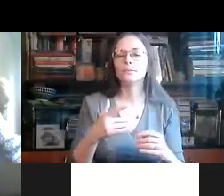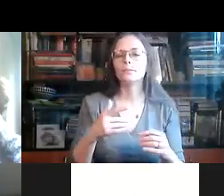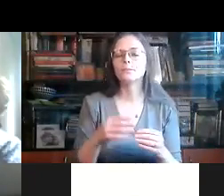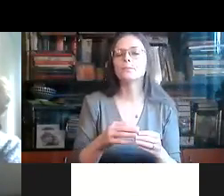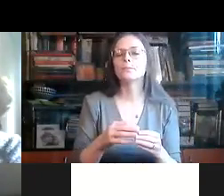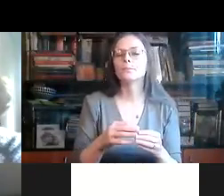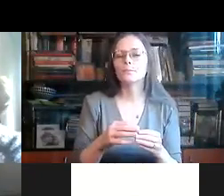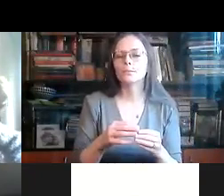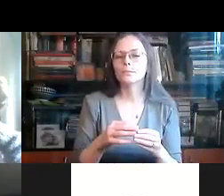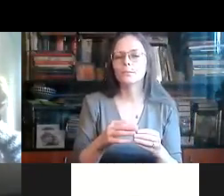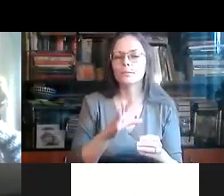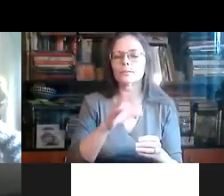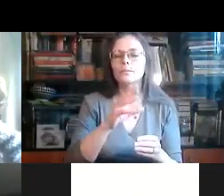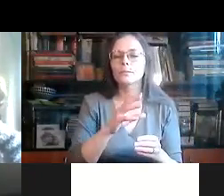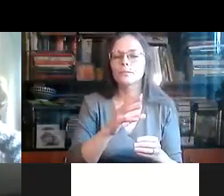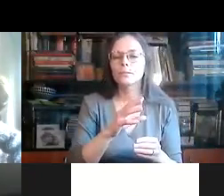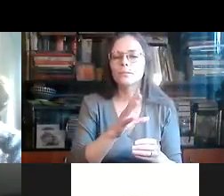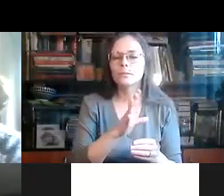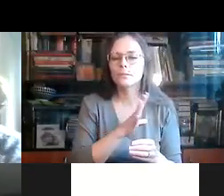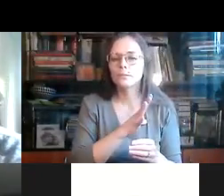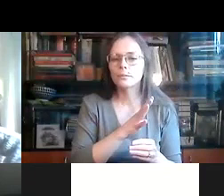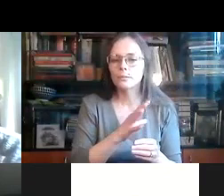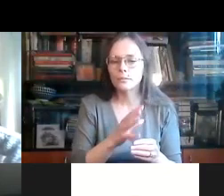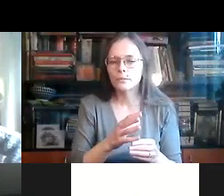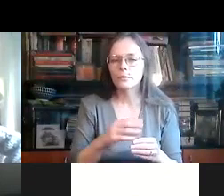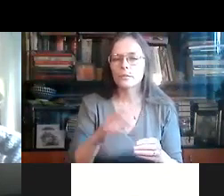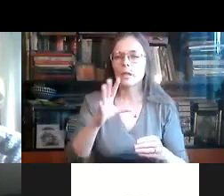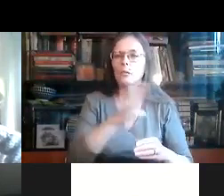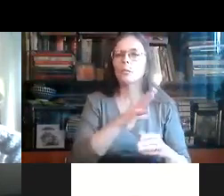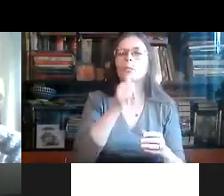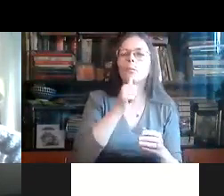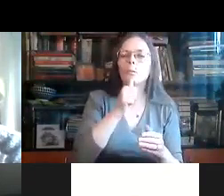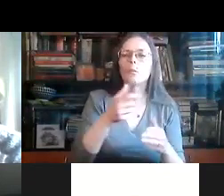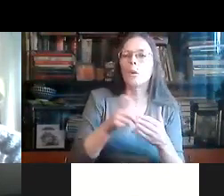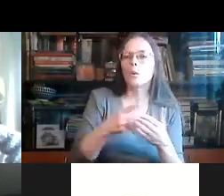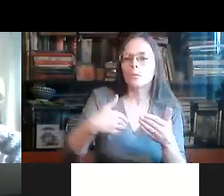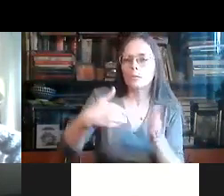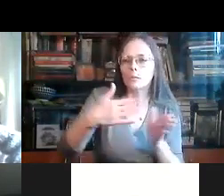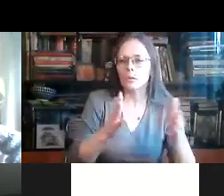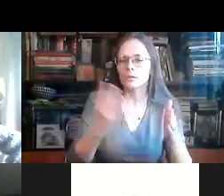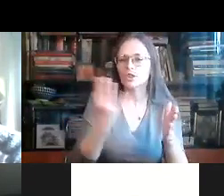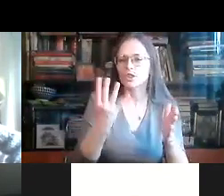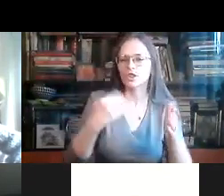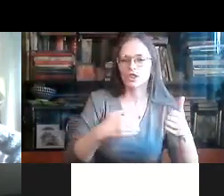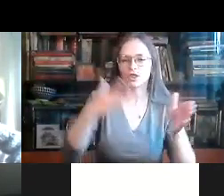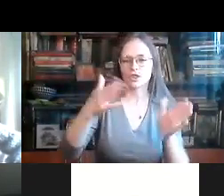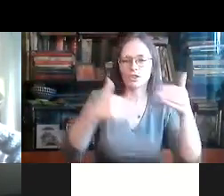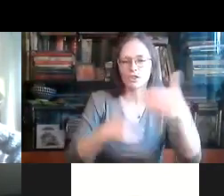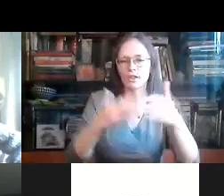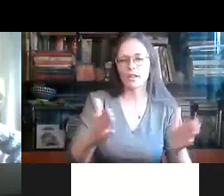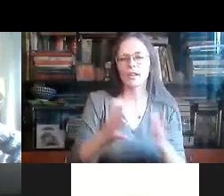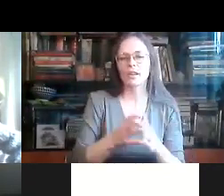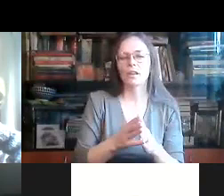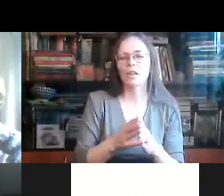чтобы пробить четвертую стену, да, там, и выйти за, как бы, из этих трех, то, по-моему, сейчас получается, что наоборот,